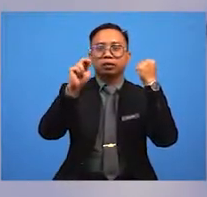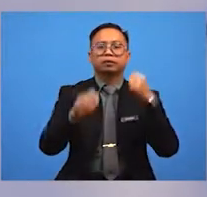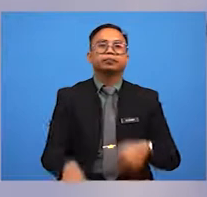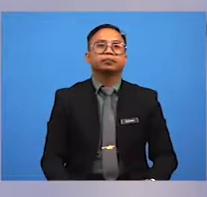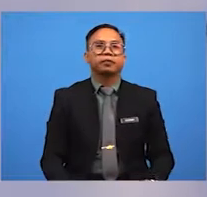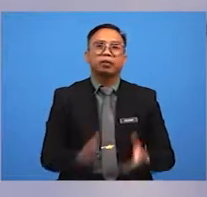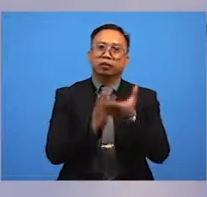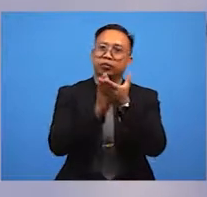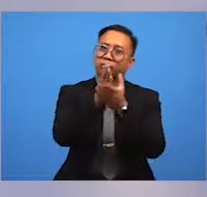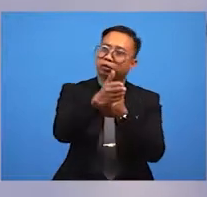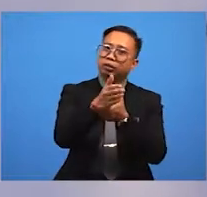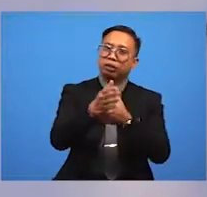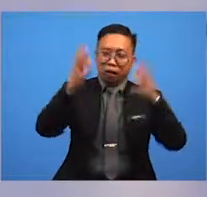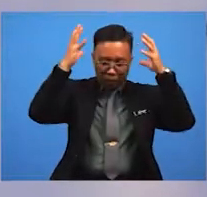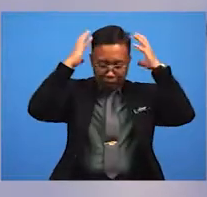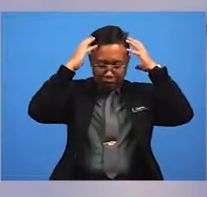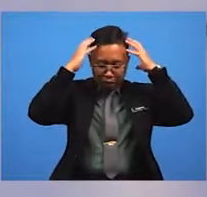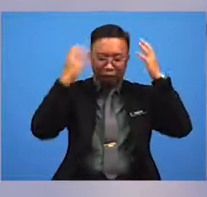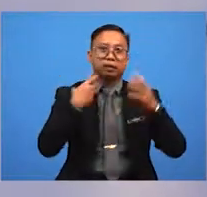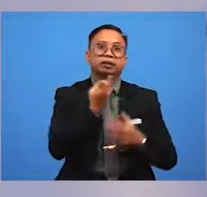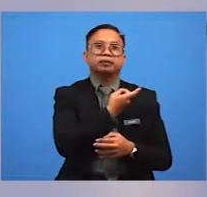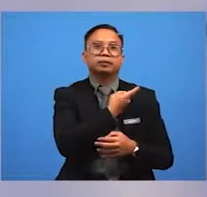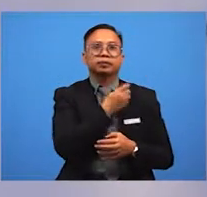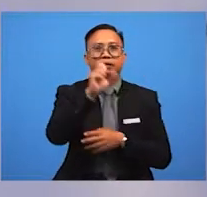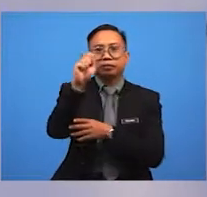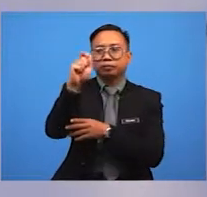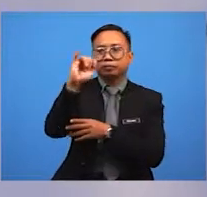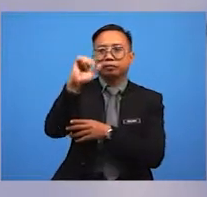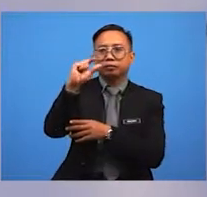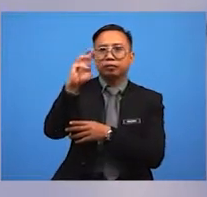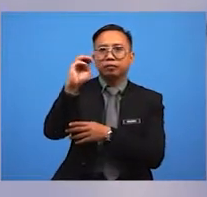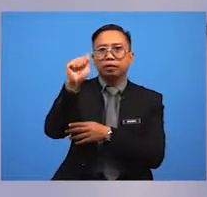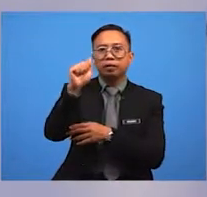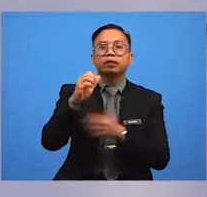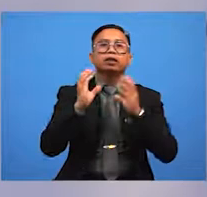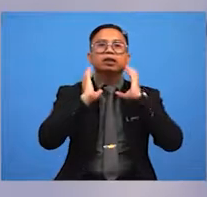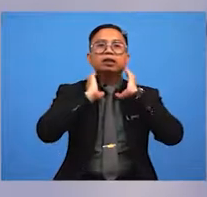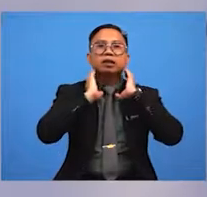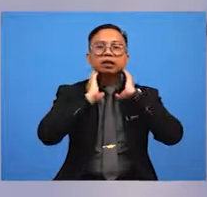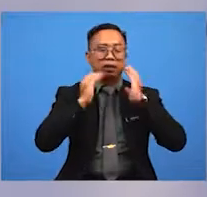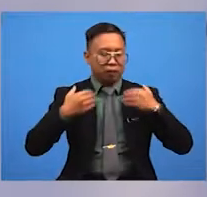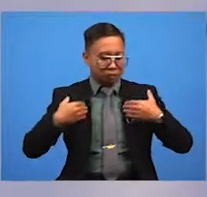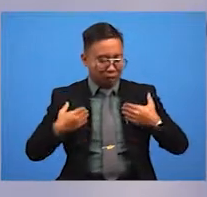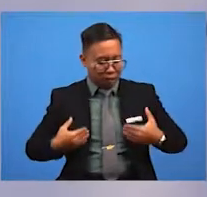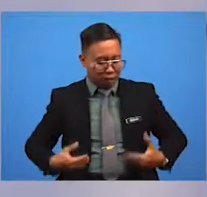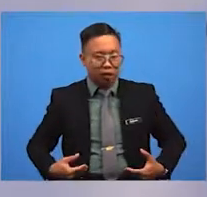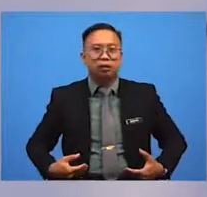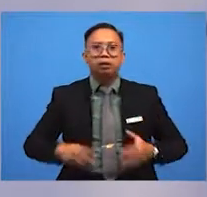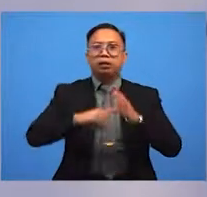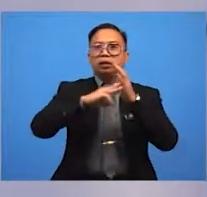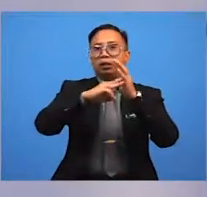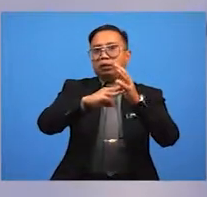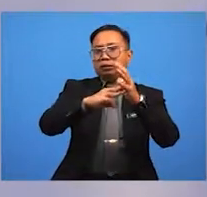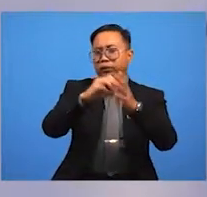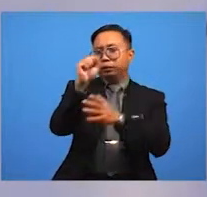Seterusnya, kepala kita ialah stigma. Leher dan badan ini mewakili